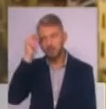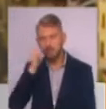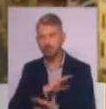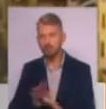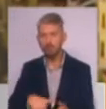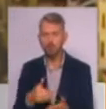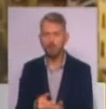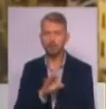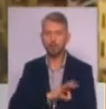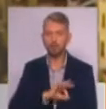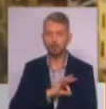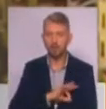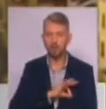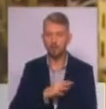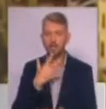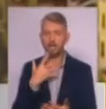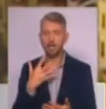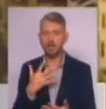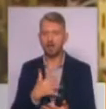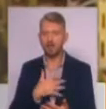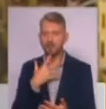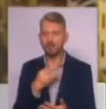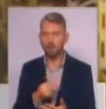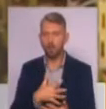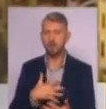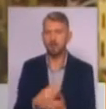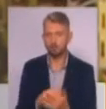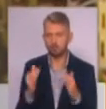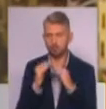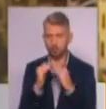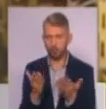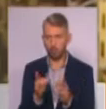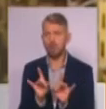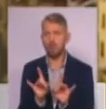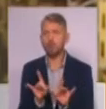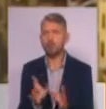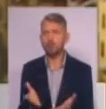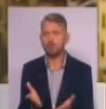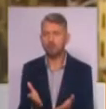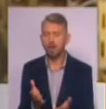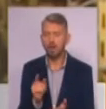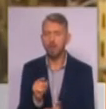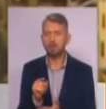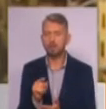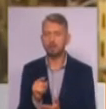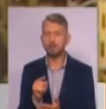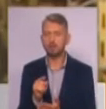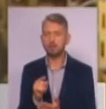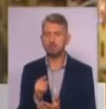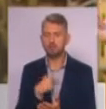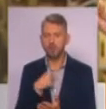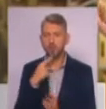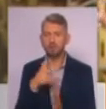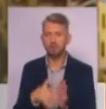досі користуватися власністю своєю, а саме власним будинком. Розкажіть, ті, я так розумію, всі